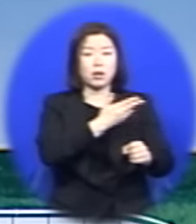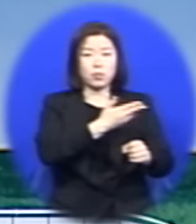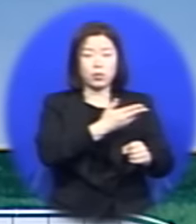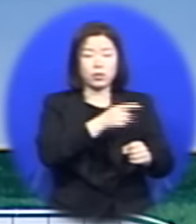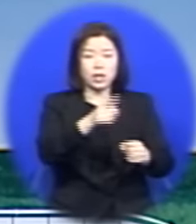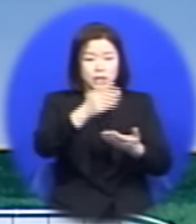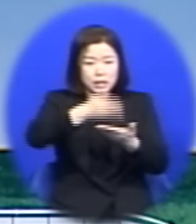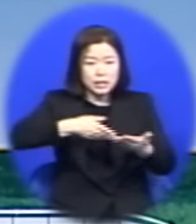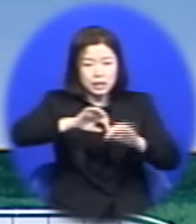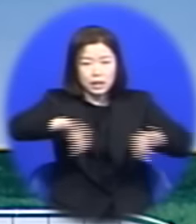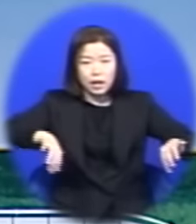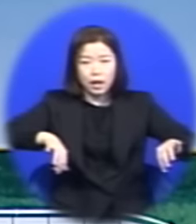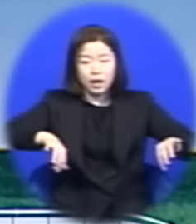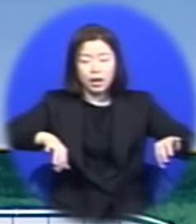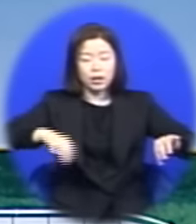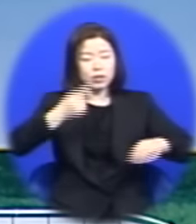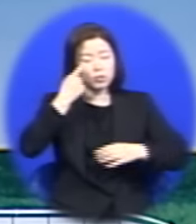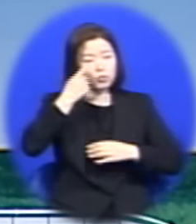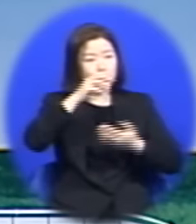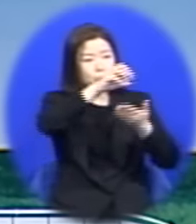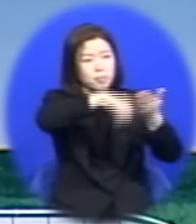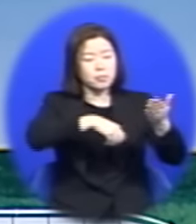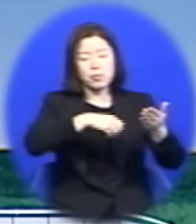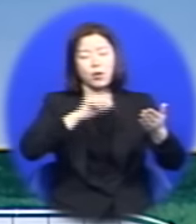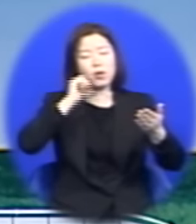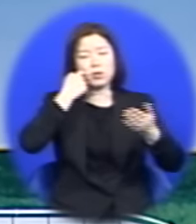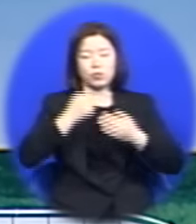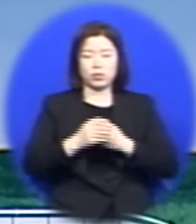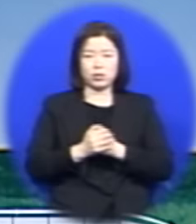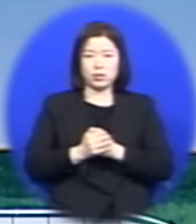그렇게 해서는 남의 눈에 티를 뺄 수 없습니다.